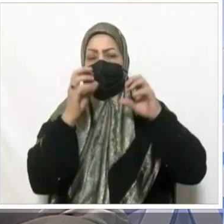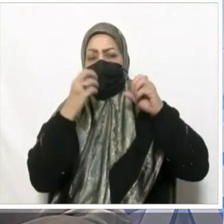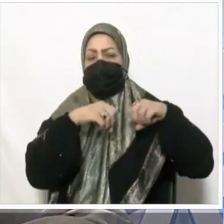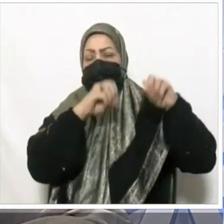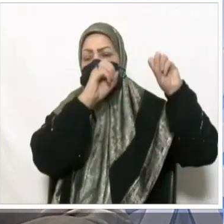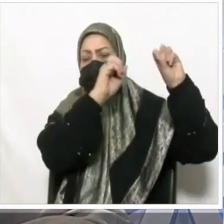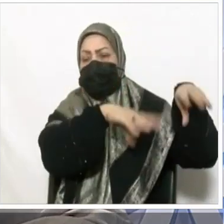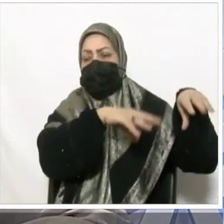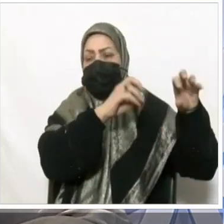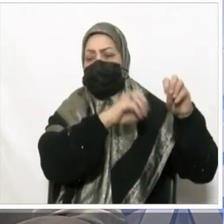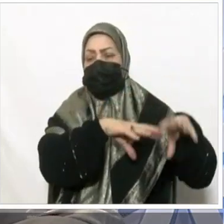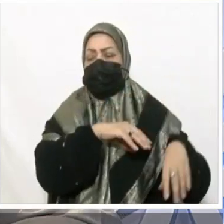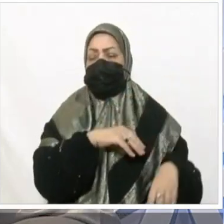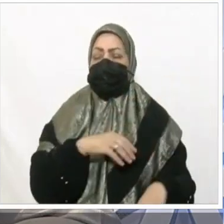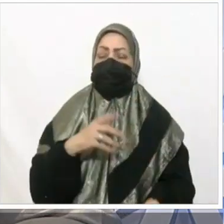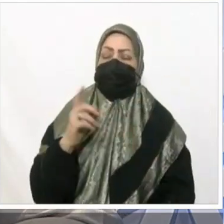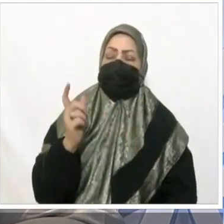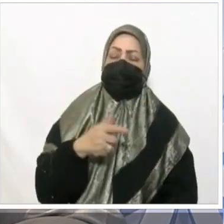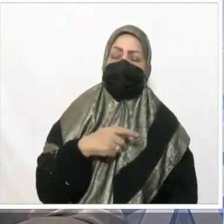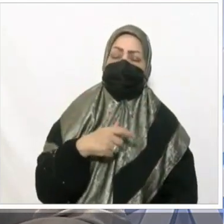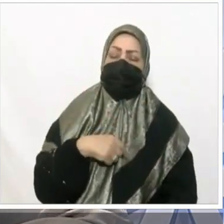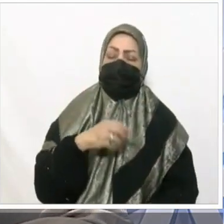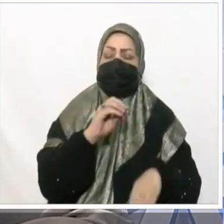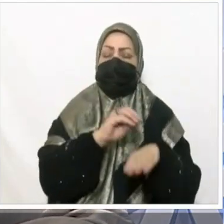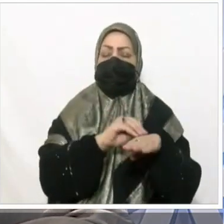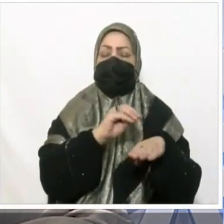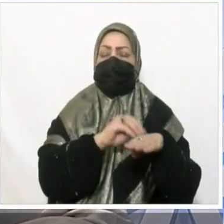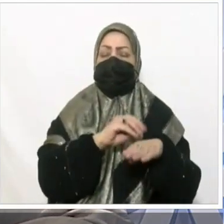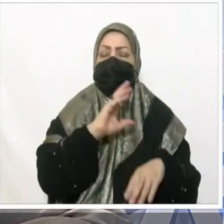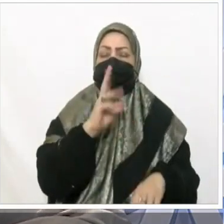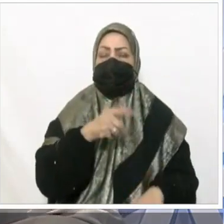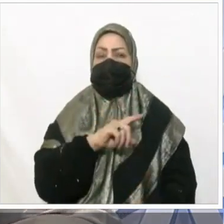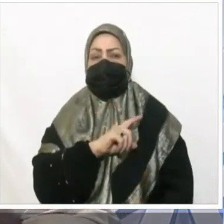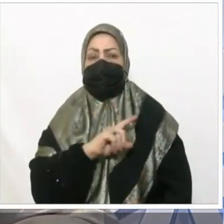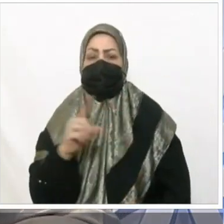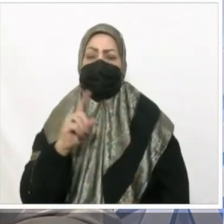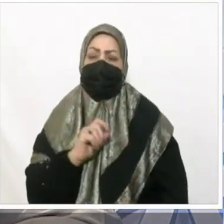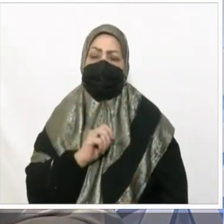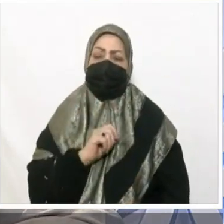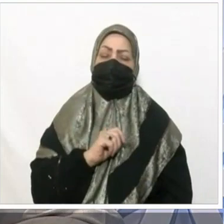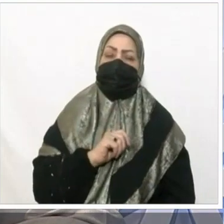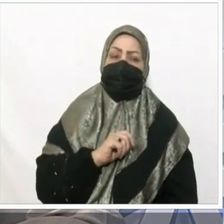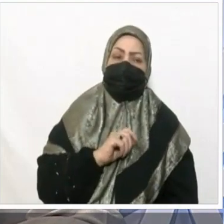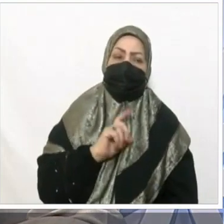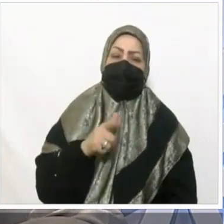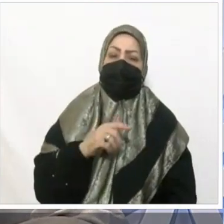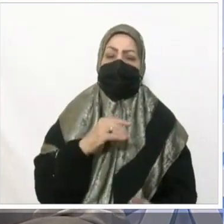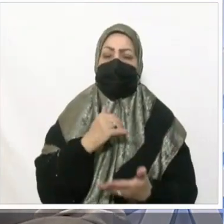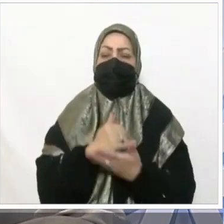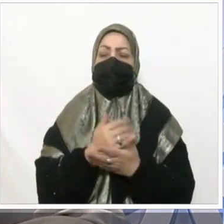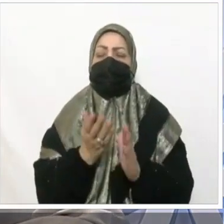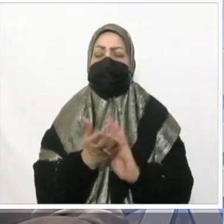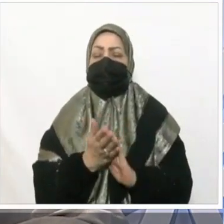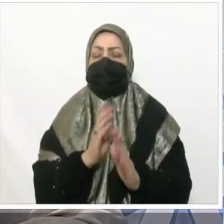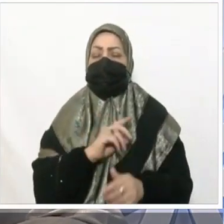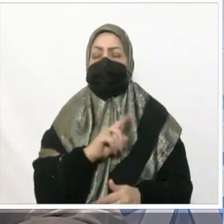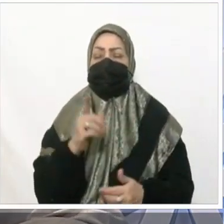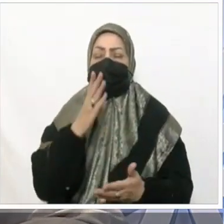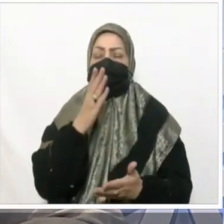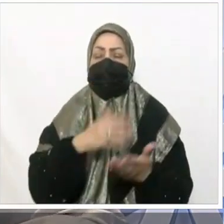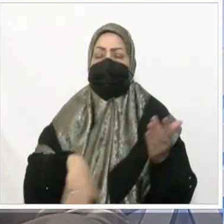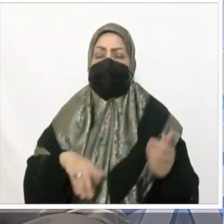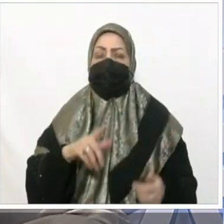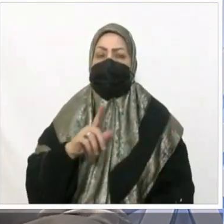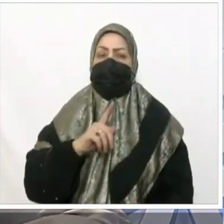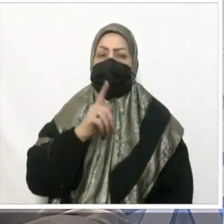كله؟ قال لا. قال فالشطر النصف؟ قال لا. قبلها قال فالثلثان؟ قال لا. قال